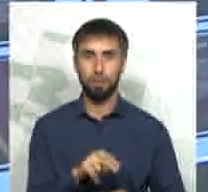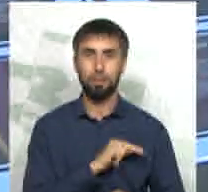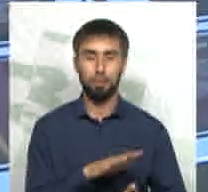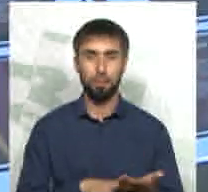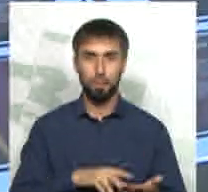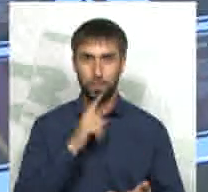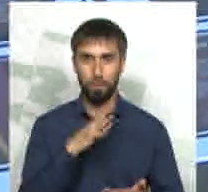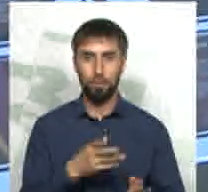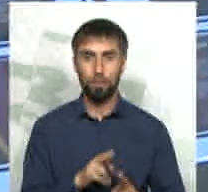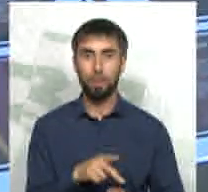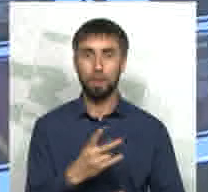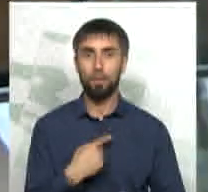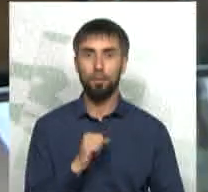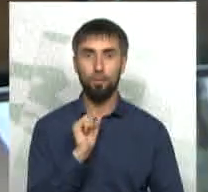يالي